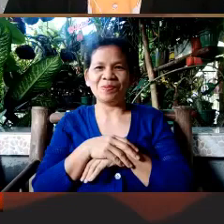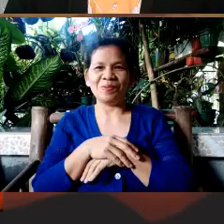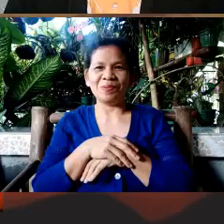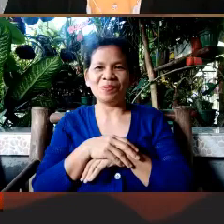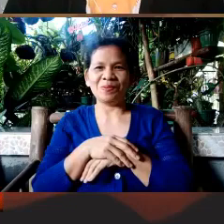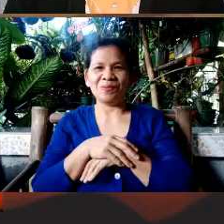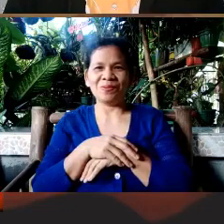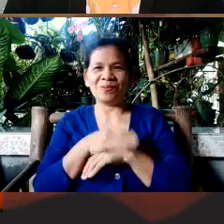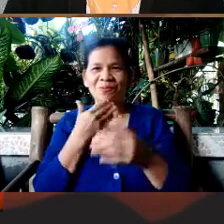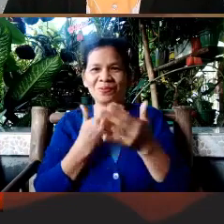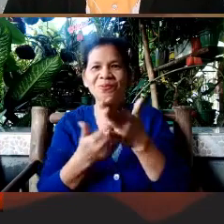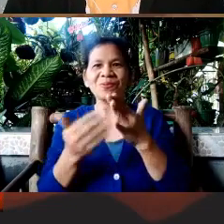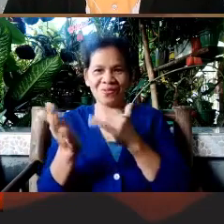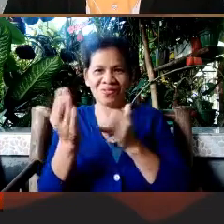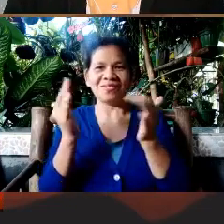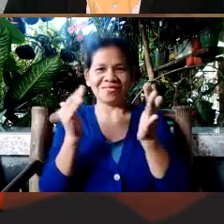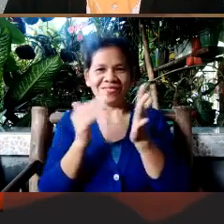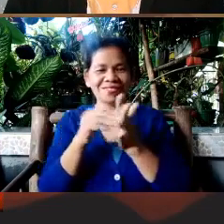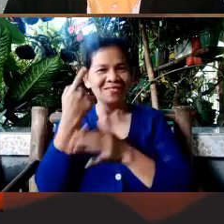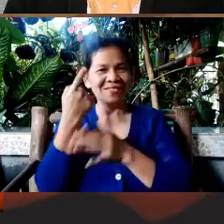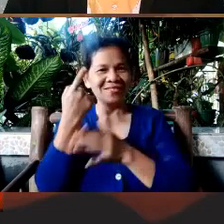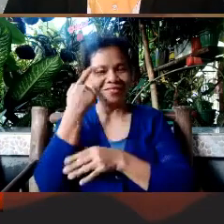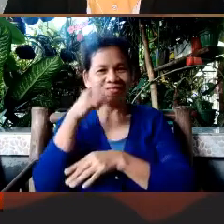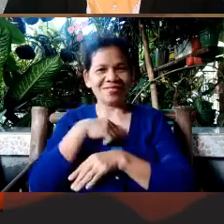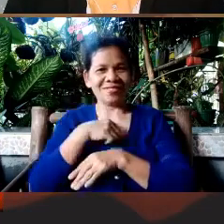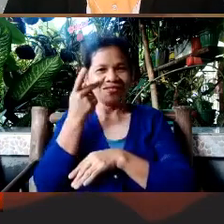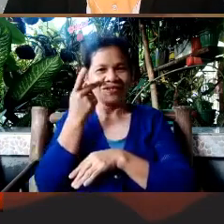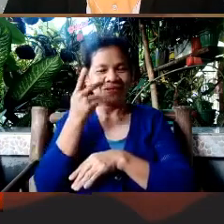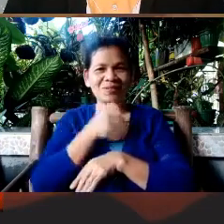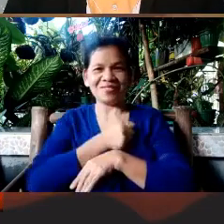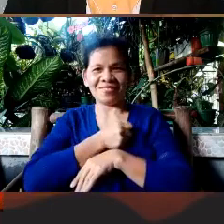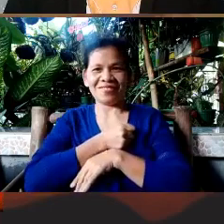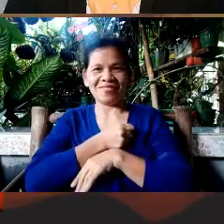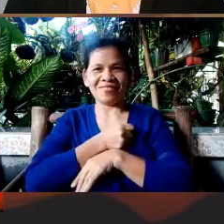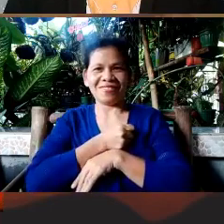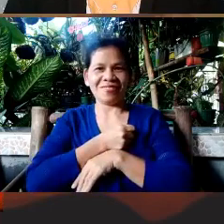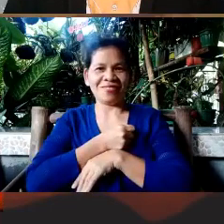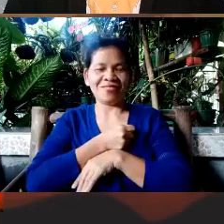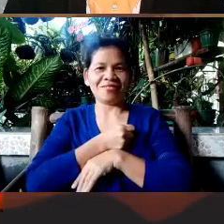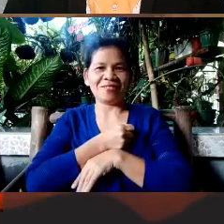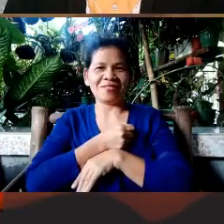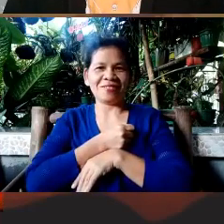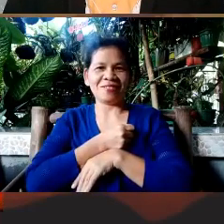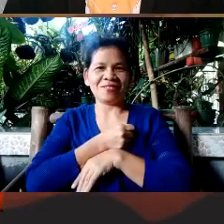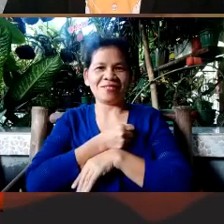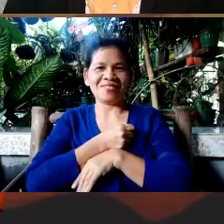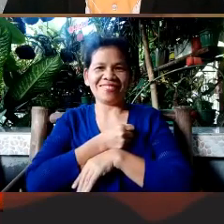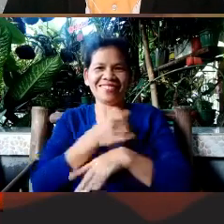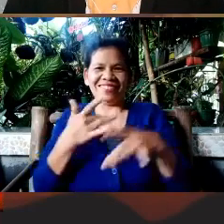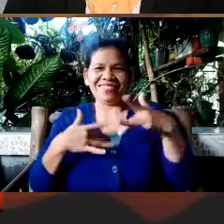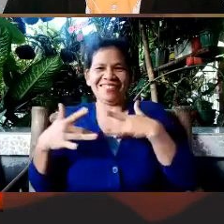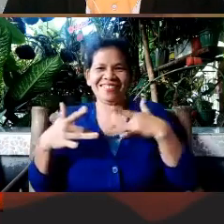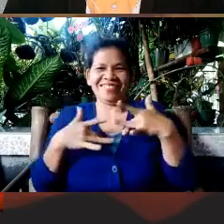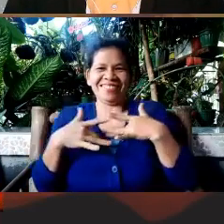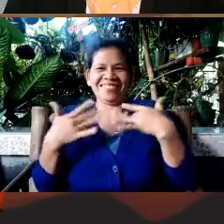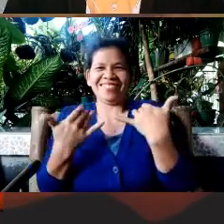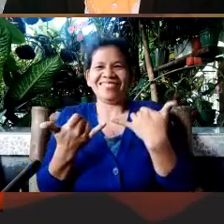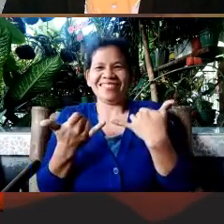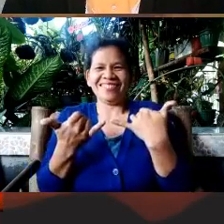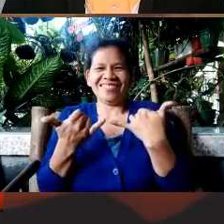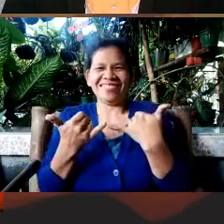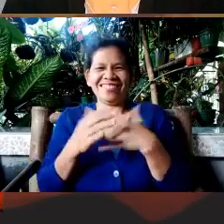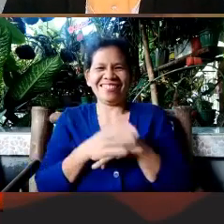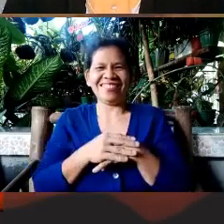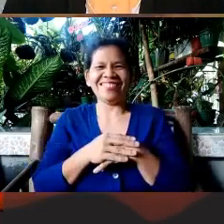Good morning po ulit sa ating mga viewers. Pagpasensyahan nyo na po kung ako po ay kinakabahan sa mga oras na to. Kasi po ito po